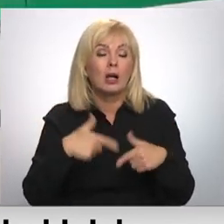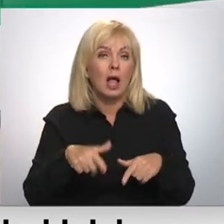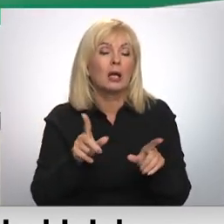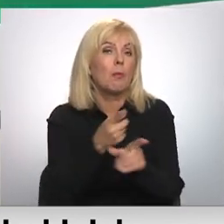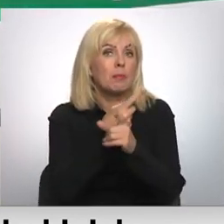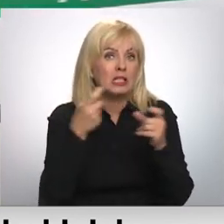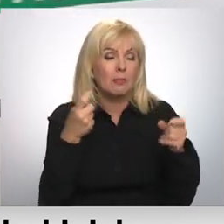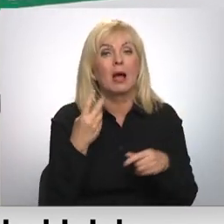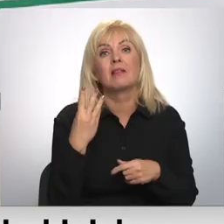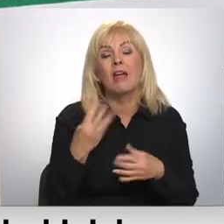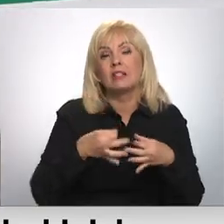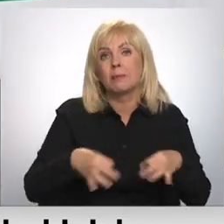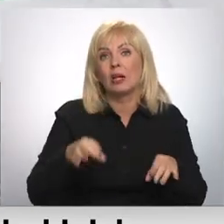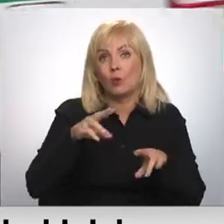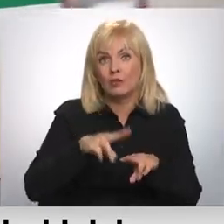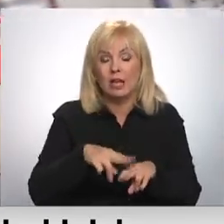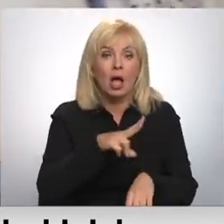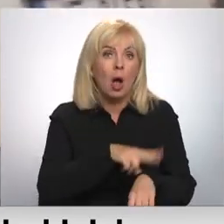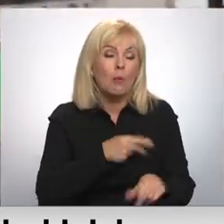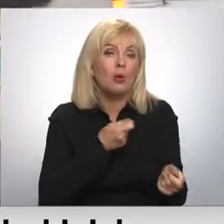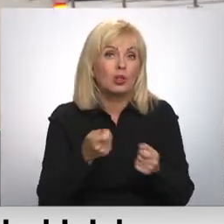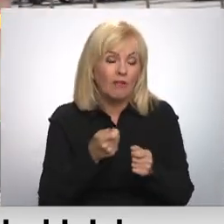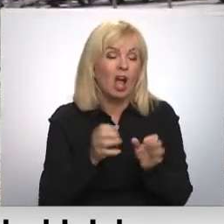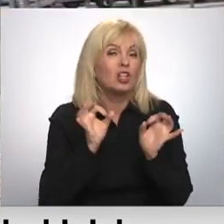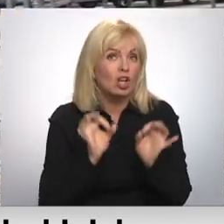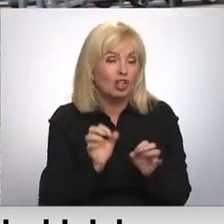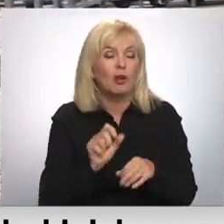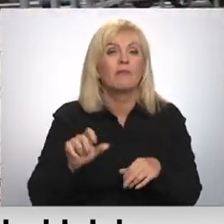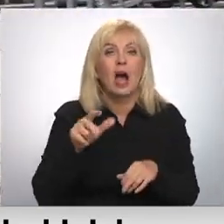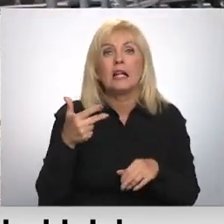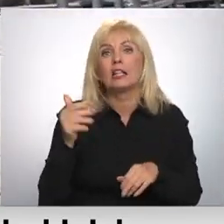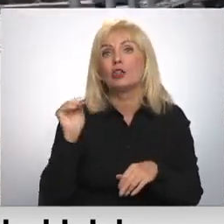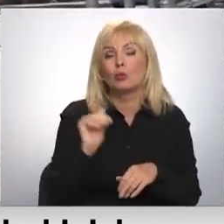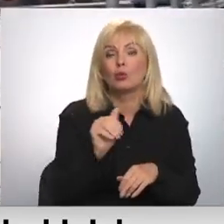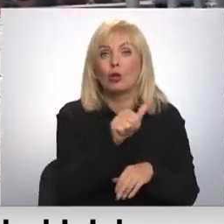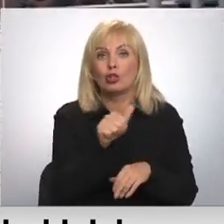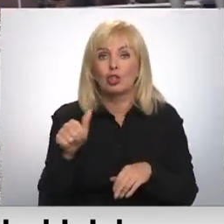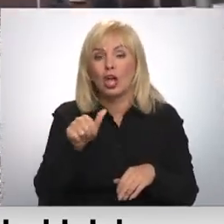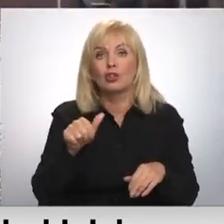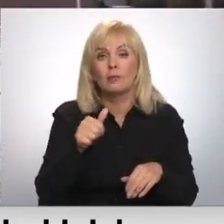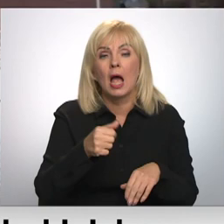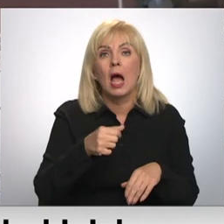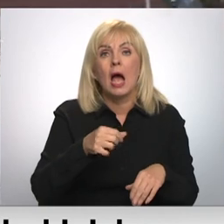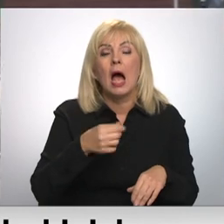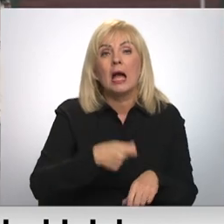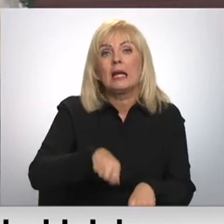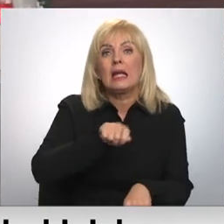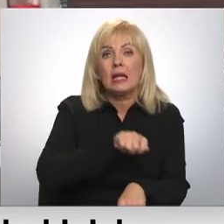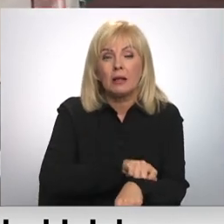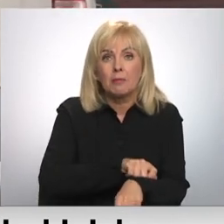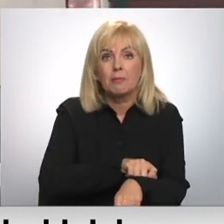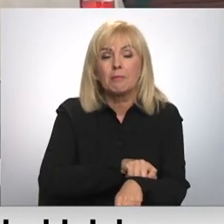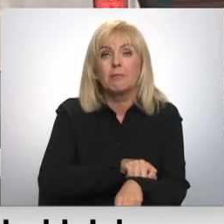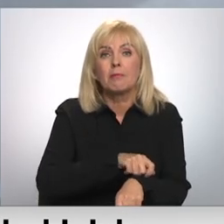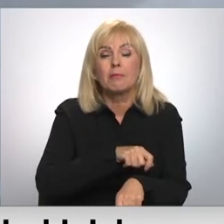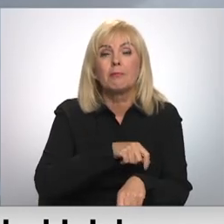izsludināts vēl 9 vakances. Policijas vadība neslēp, ka vairāk nekā 3600 kvadrātkilometru plašajā novadā vēlējusies